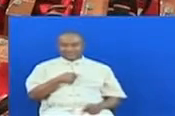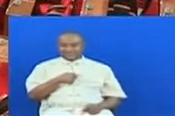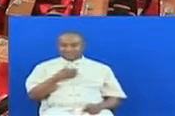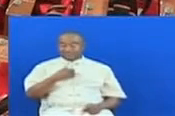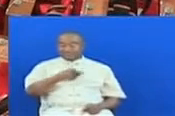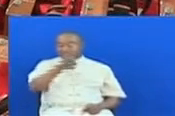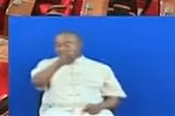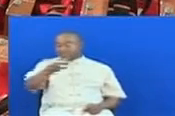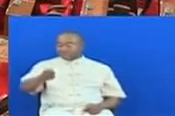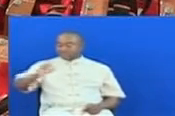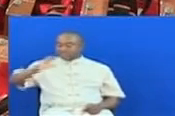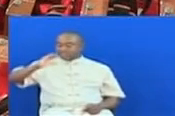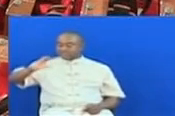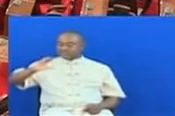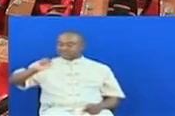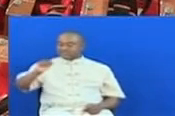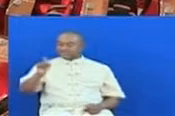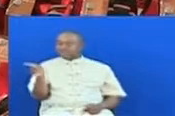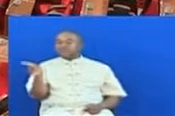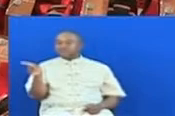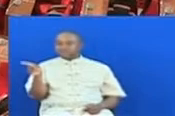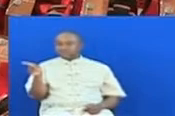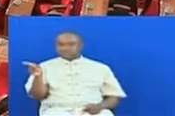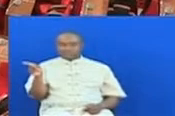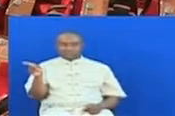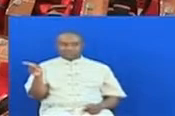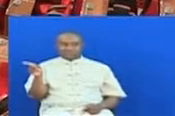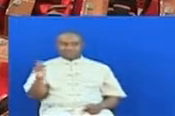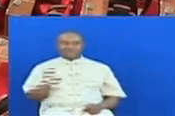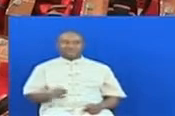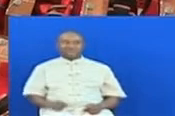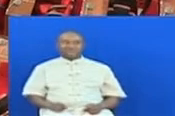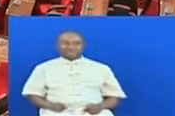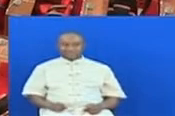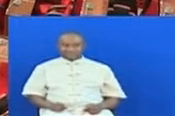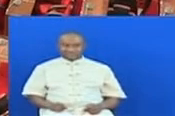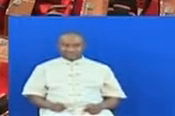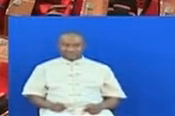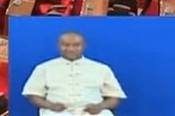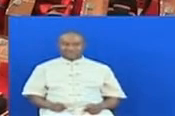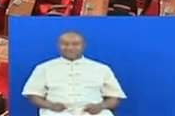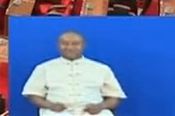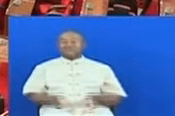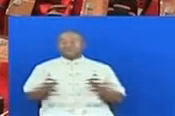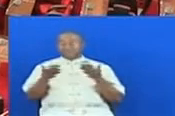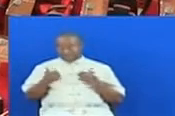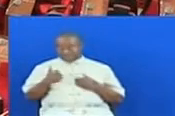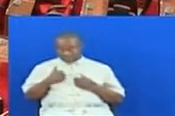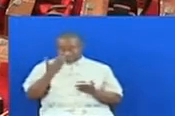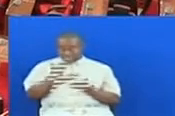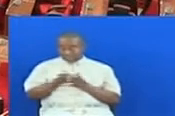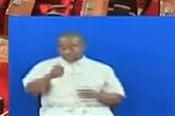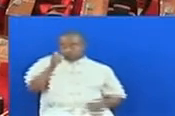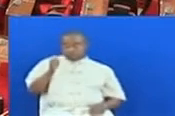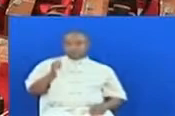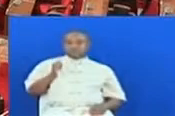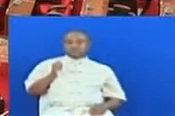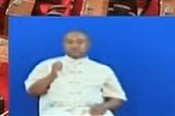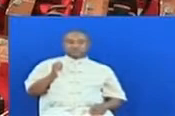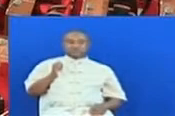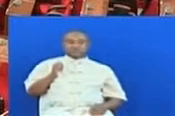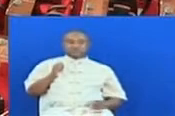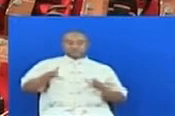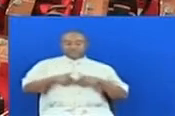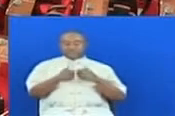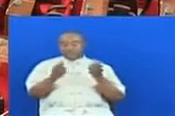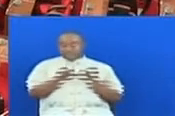CAG kwa taarifa yake hii ambayo iliyowasilishwa juzi, lakini pia kupongeza